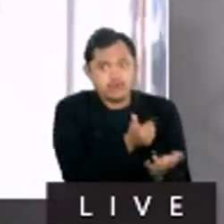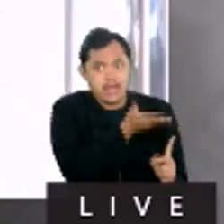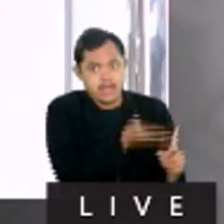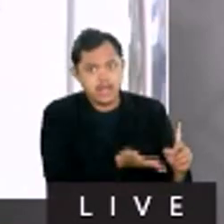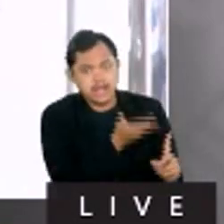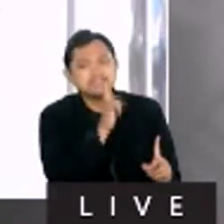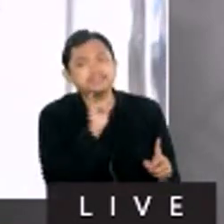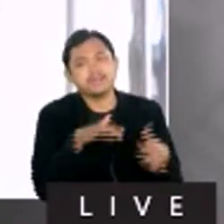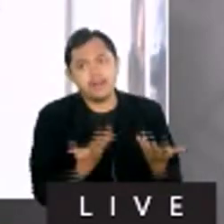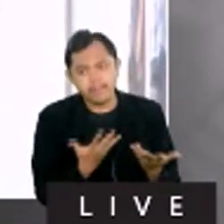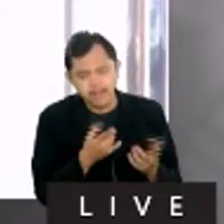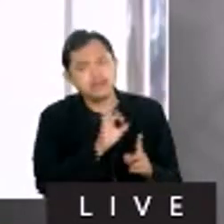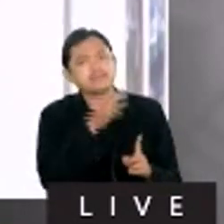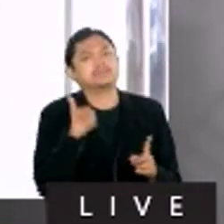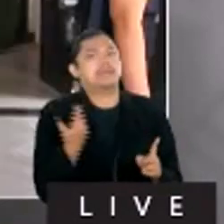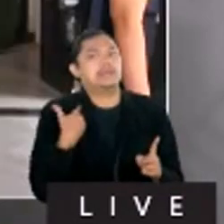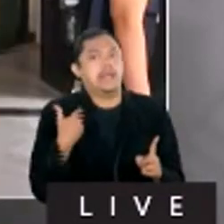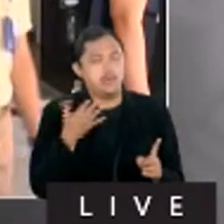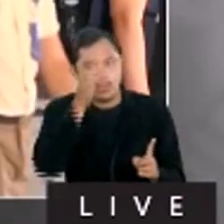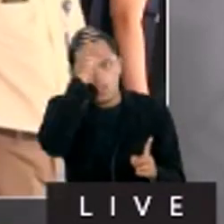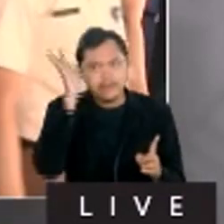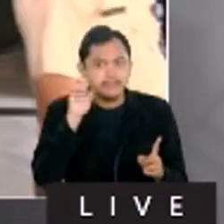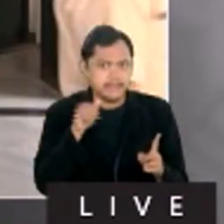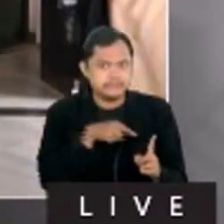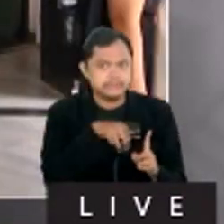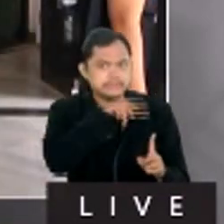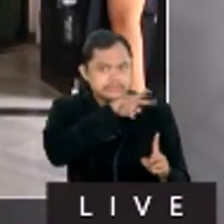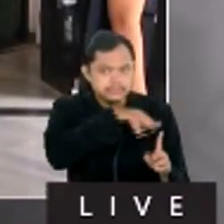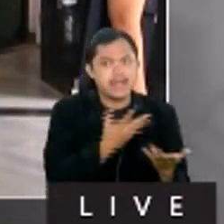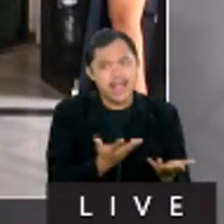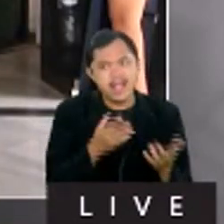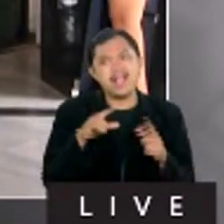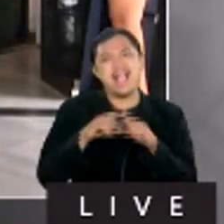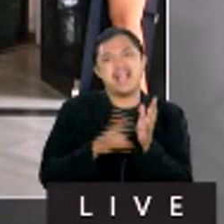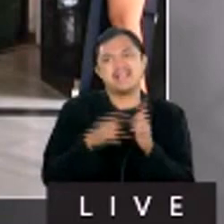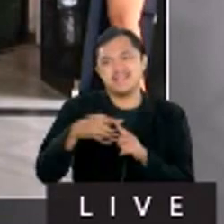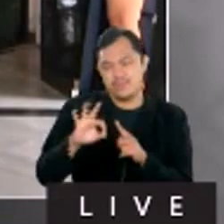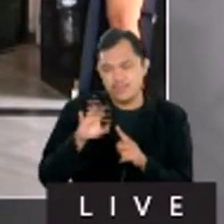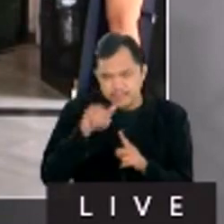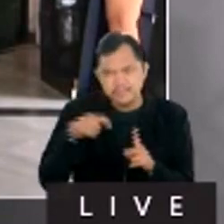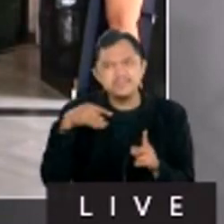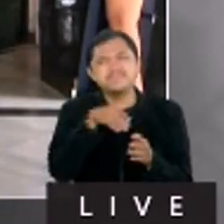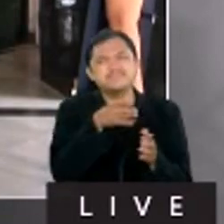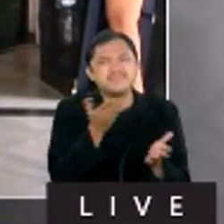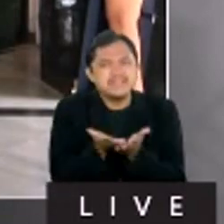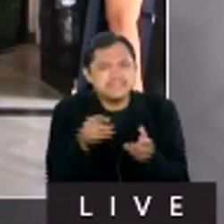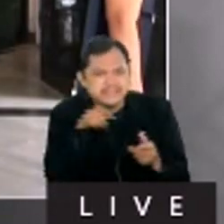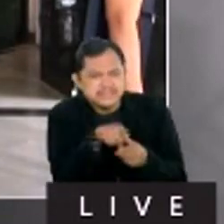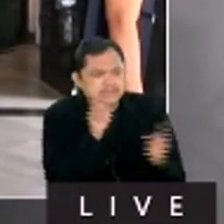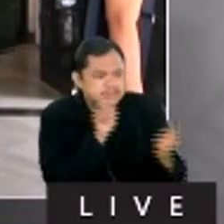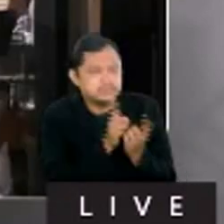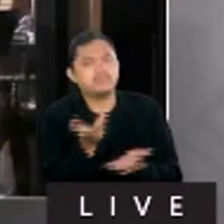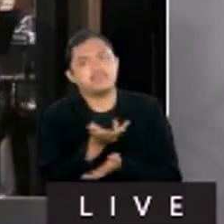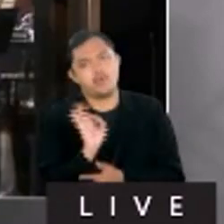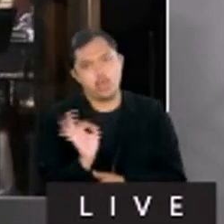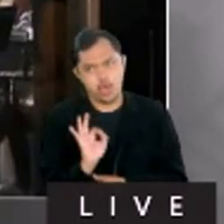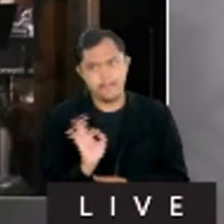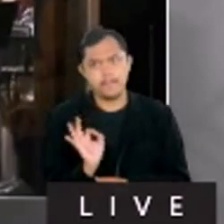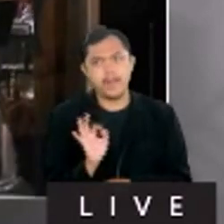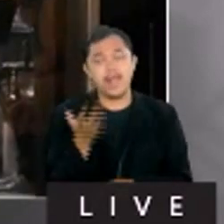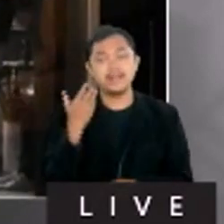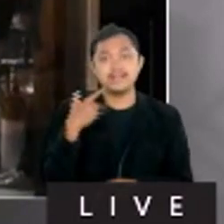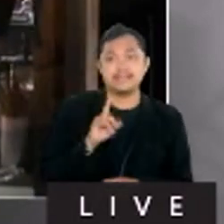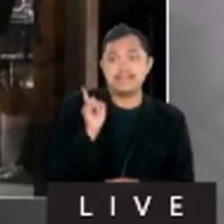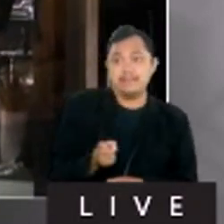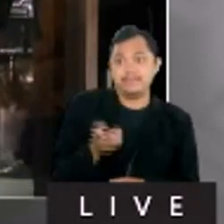dari Lukas NMB, karena Anton Mote menyebut bahwa ia masih belum mendapatkan akses dari RSPAD Gatot Subroto. Namun meskipun demikian, pada Rabu